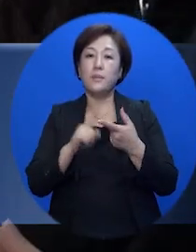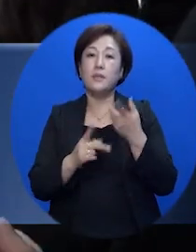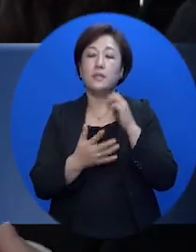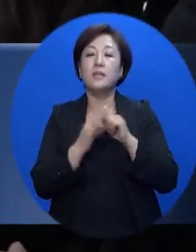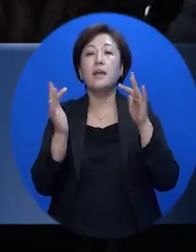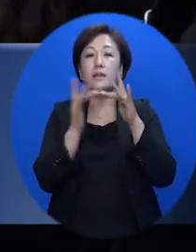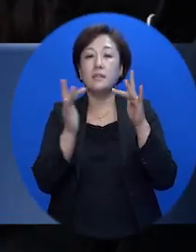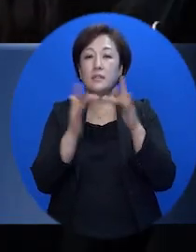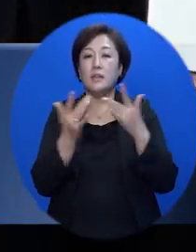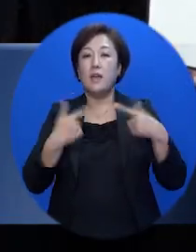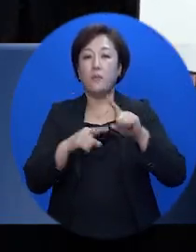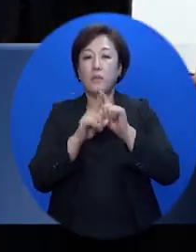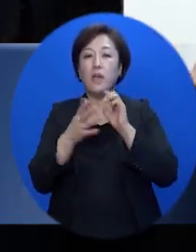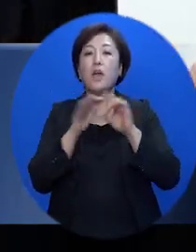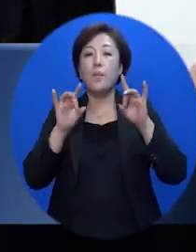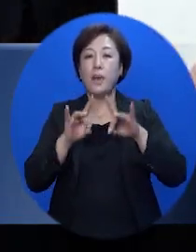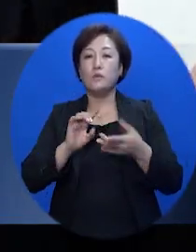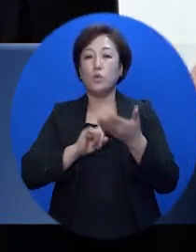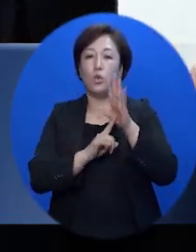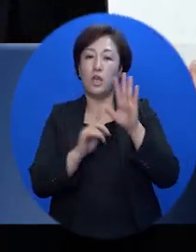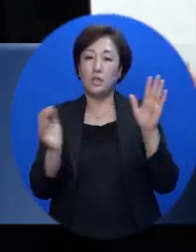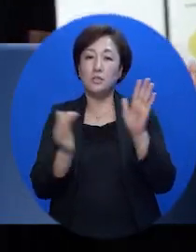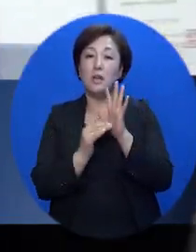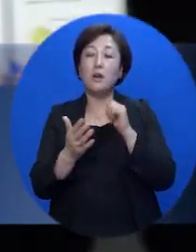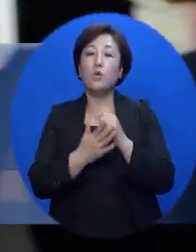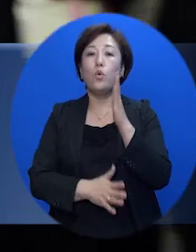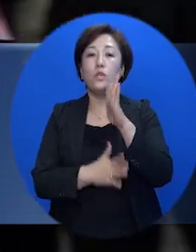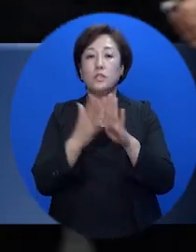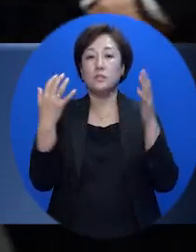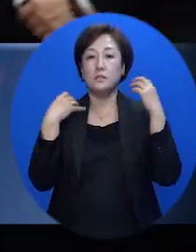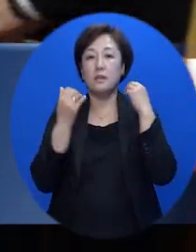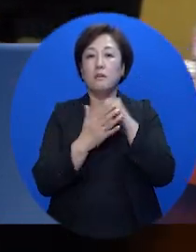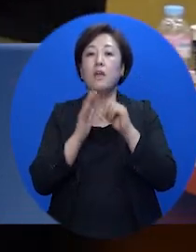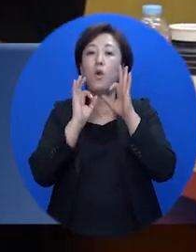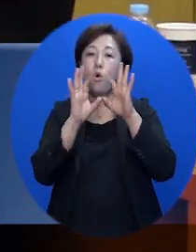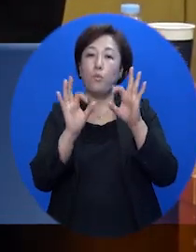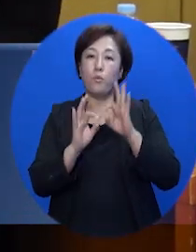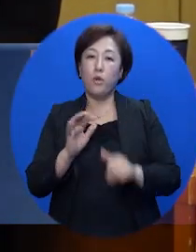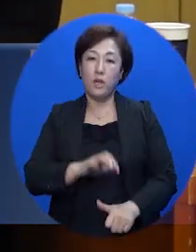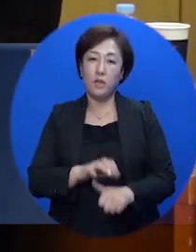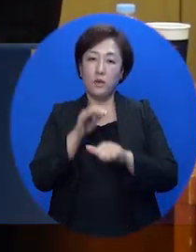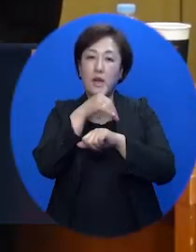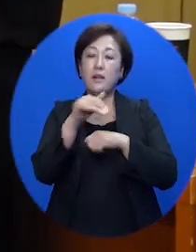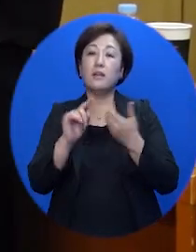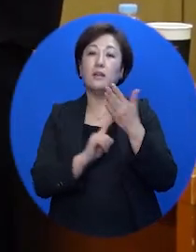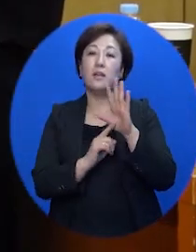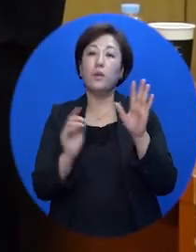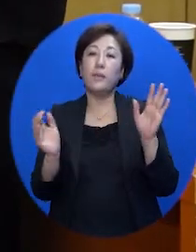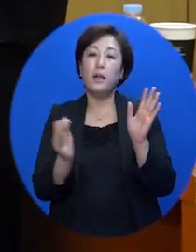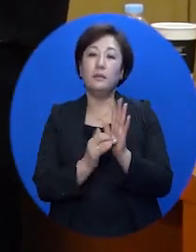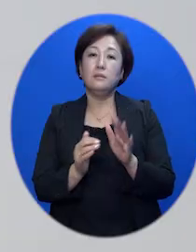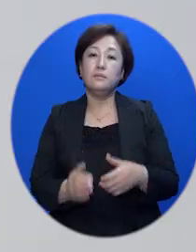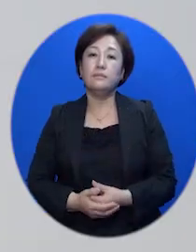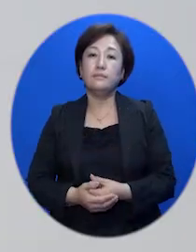SNS와 인터넷 방송 등에 게시하고 시정 홍보 자료로 적극 활용할 계획이라고 밝혔습니다.